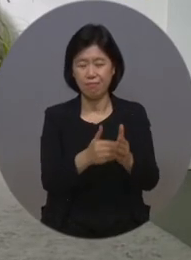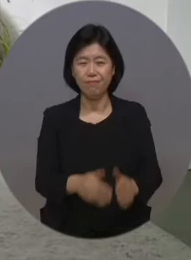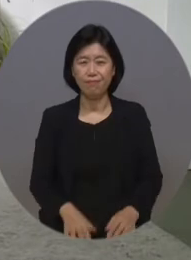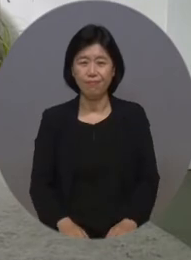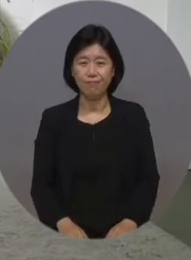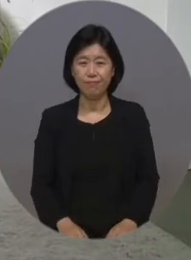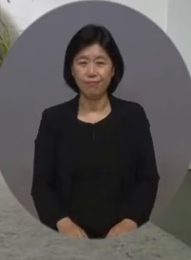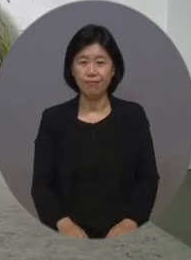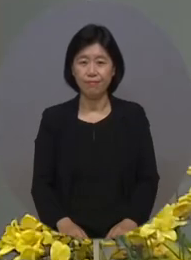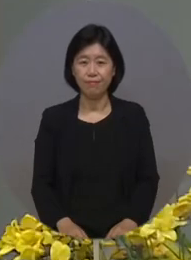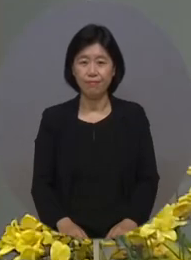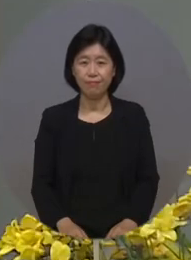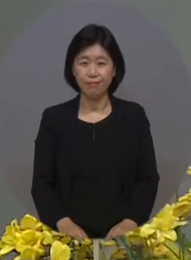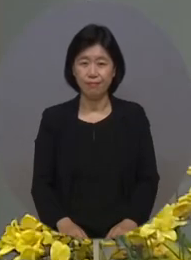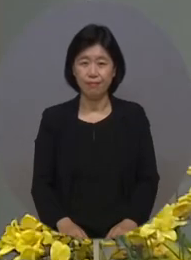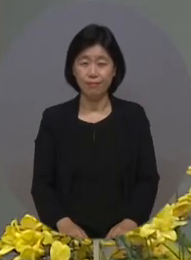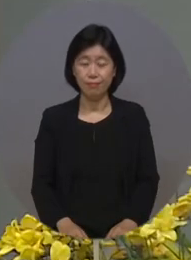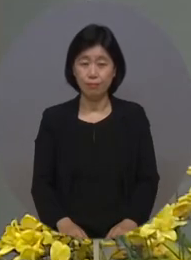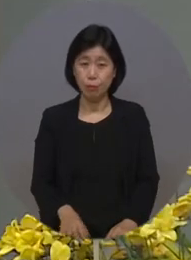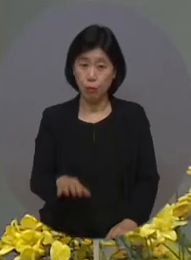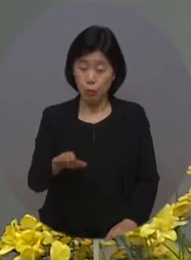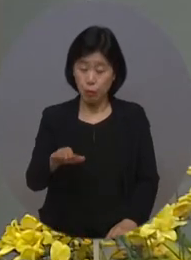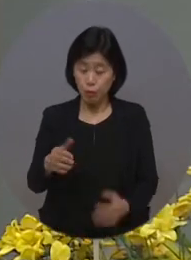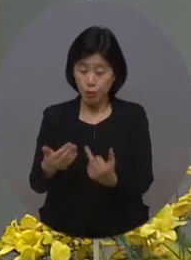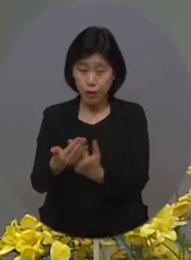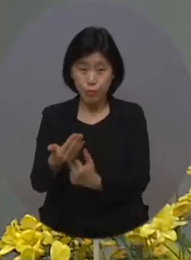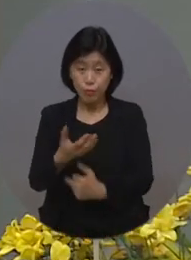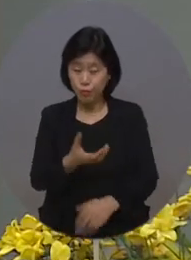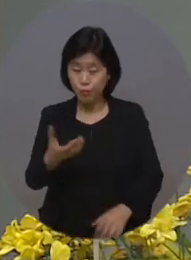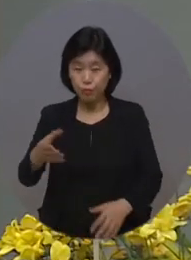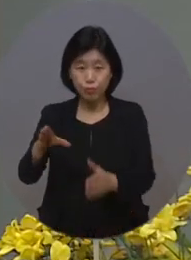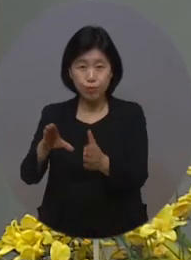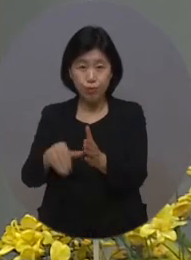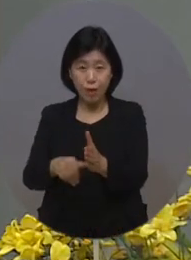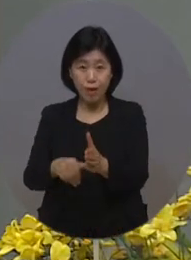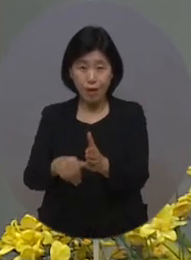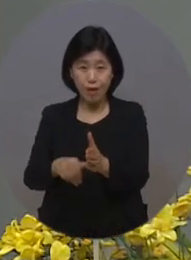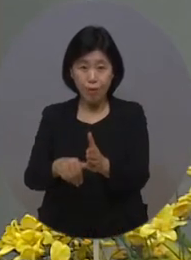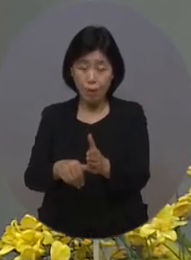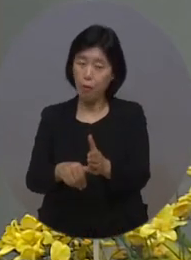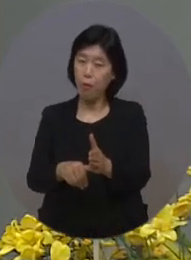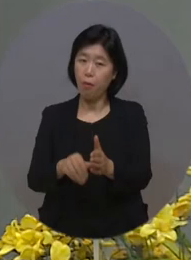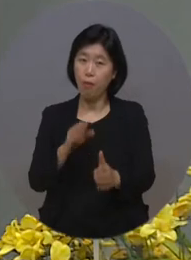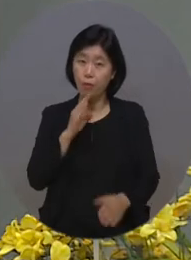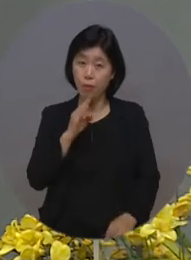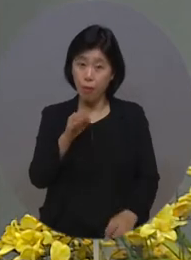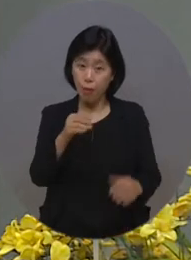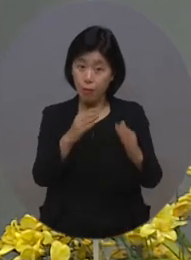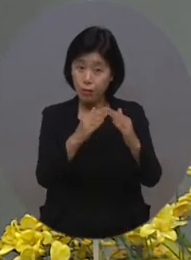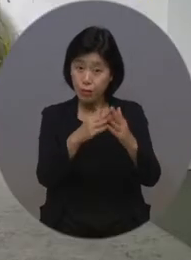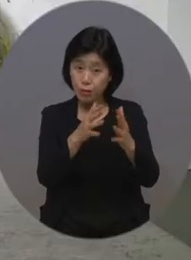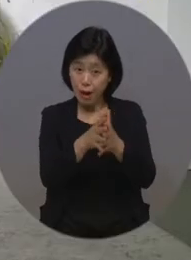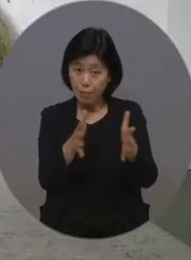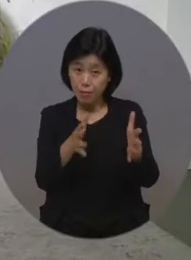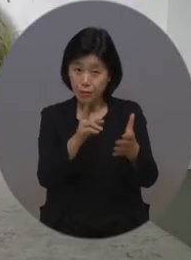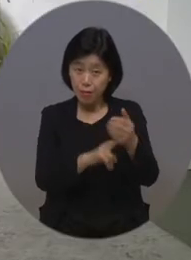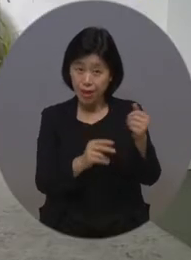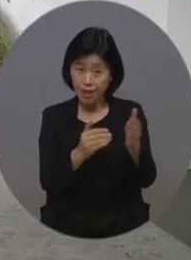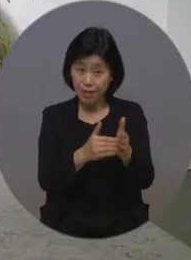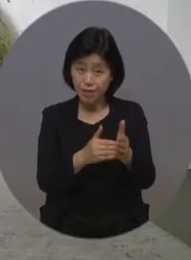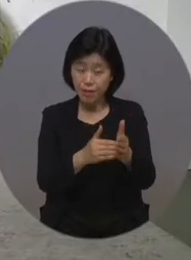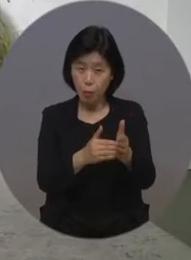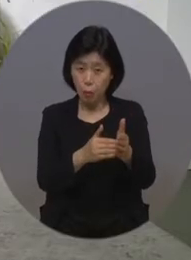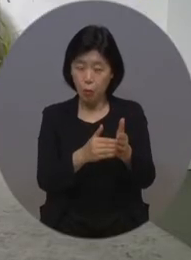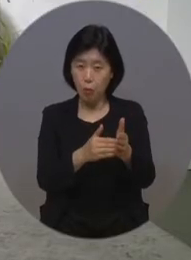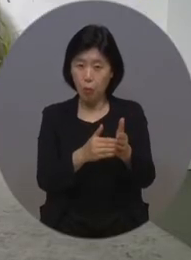아파트를 예 재테크가 아니 팔아버리고 지식을 가져 왔죠 그래서 굿입니다 꾸 사례가 이렇게 여러분 그렇지만 이 흑 어른